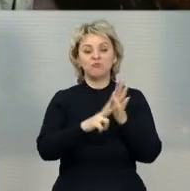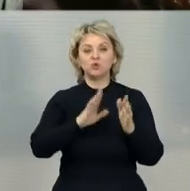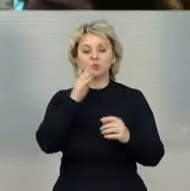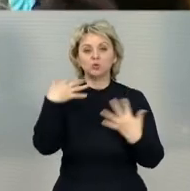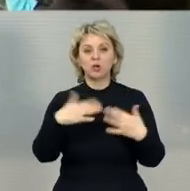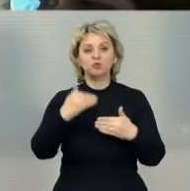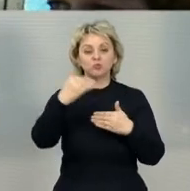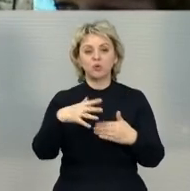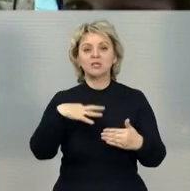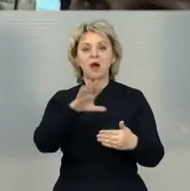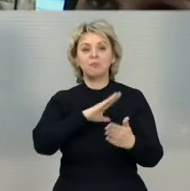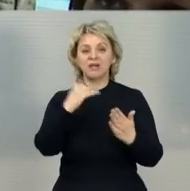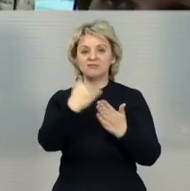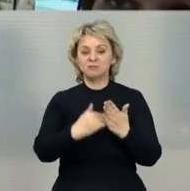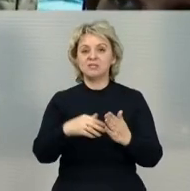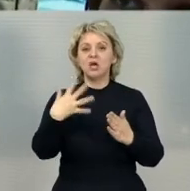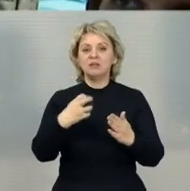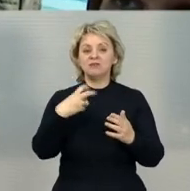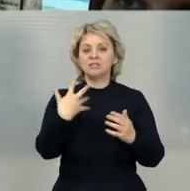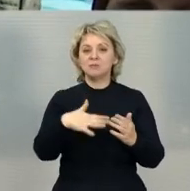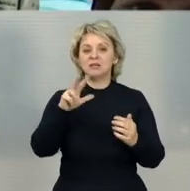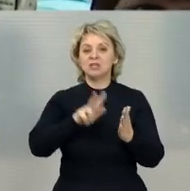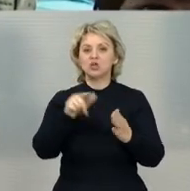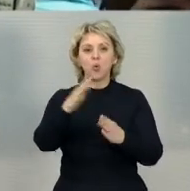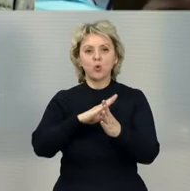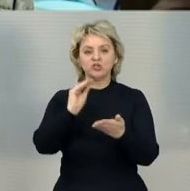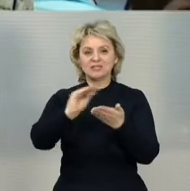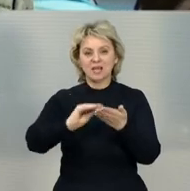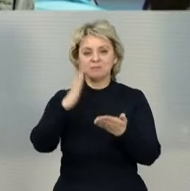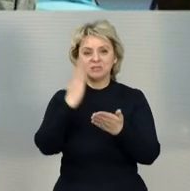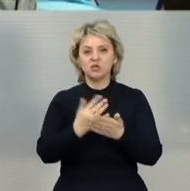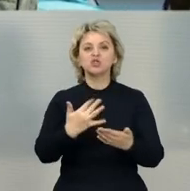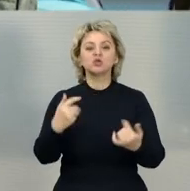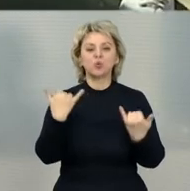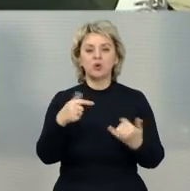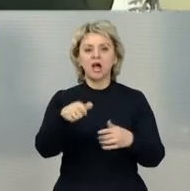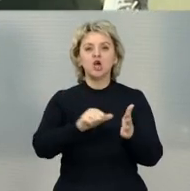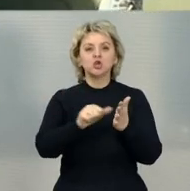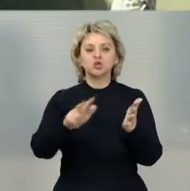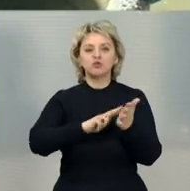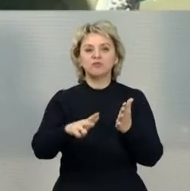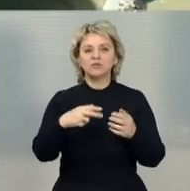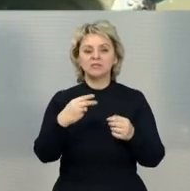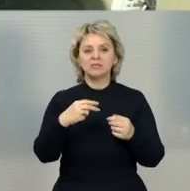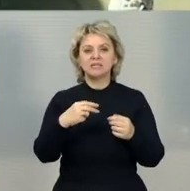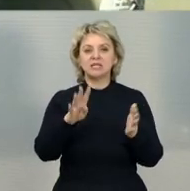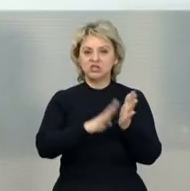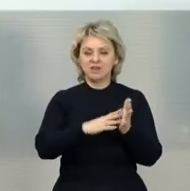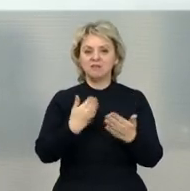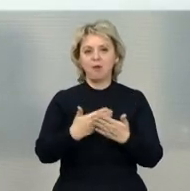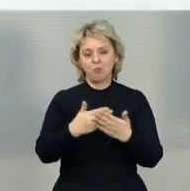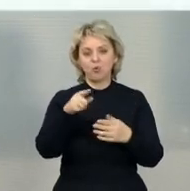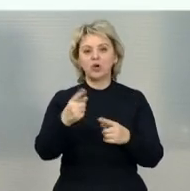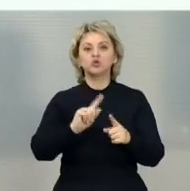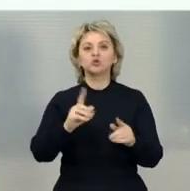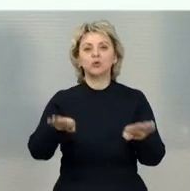позже. Я уже был 333-й. Есть очередь, есть запись в эту очередь. А сейчас сколько уже? Уже 689, по-моему.